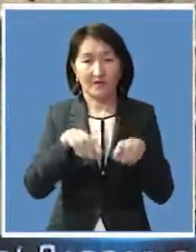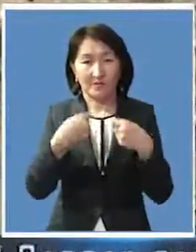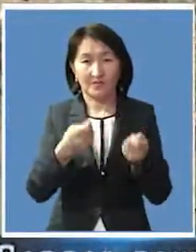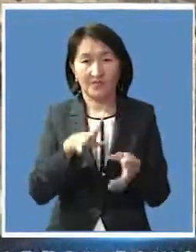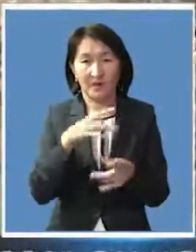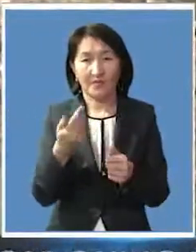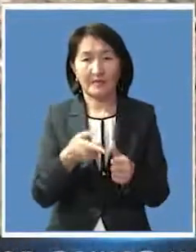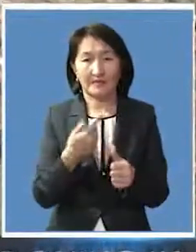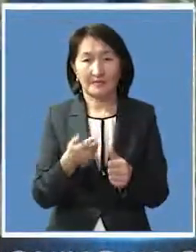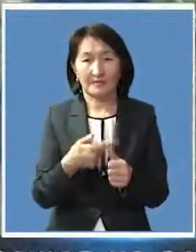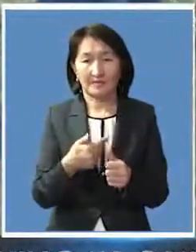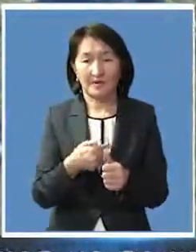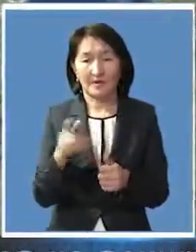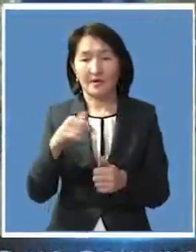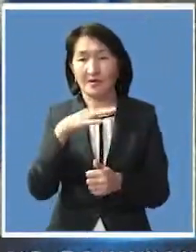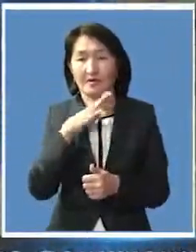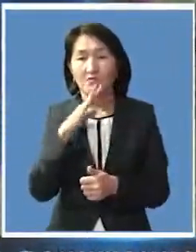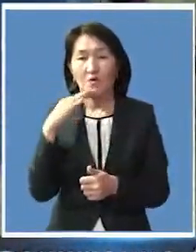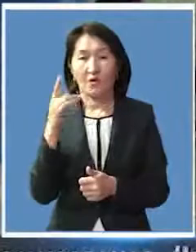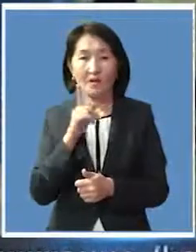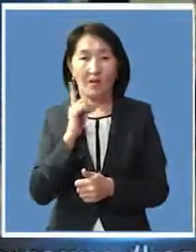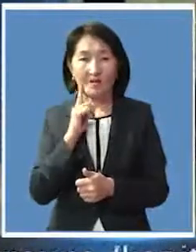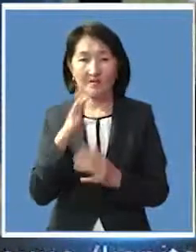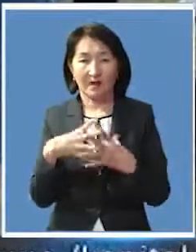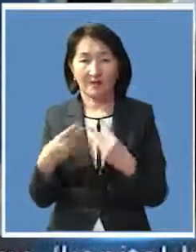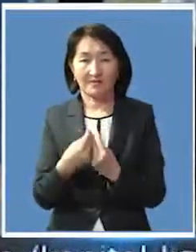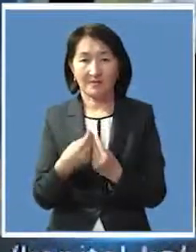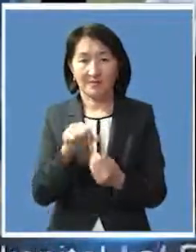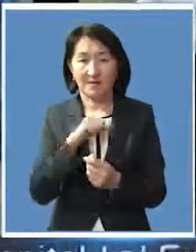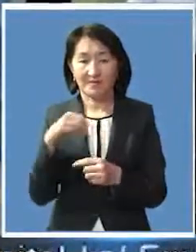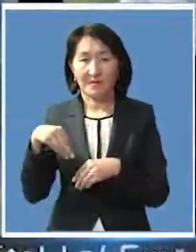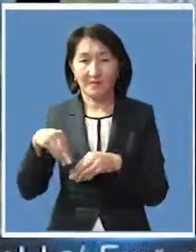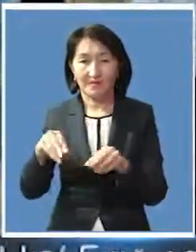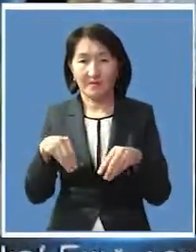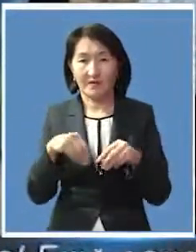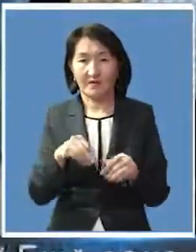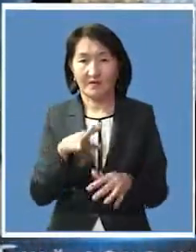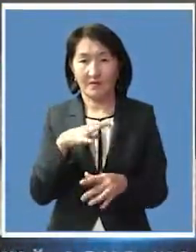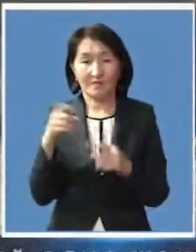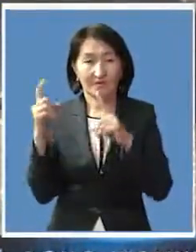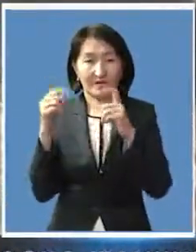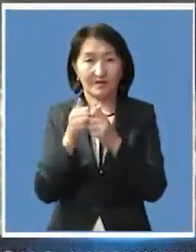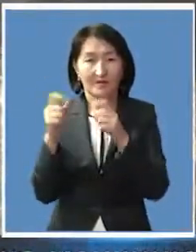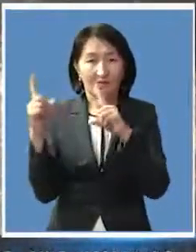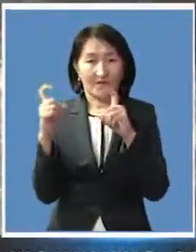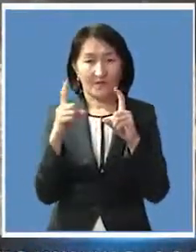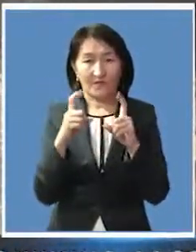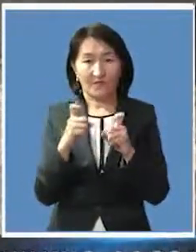руками сажали многолетние растения, после фотографировали с ним. По словам организаторов мероприятия, деревья – это чистый воздух,